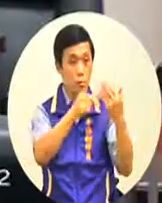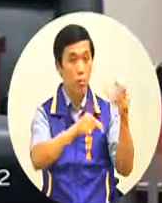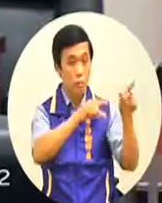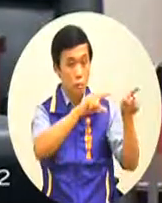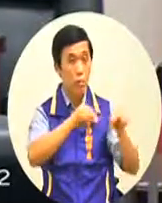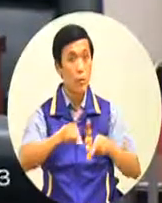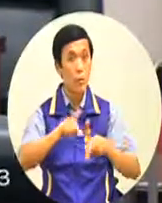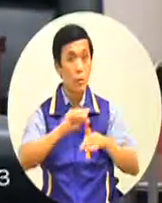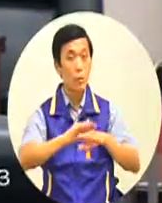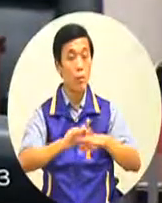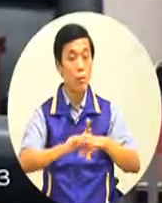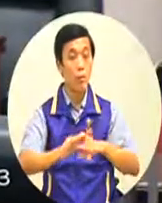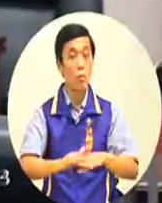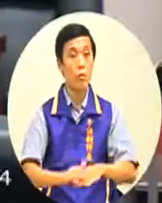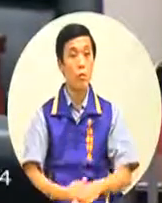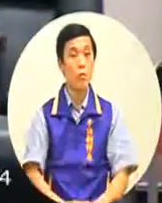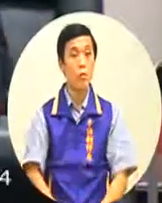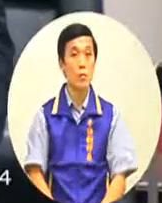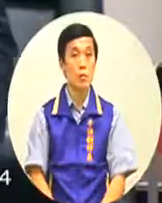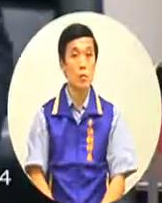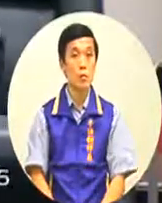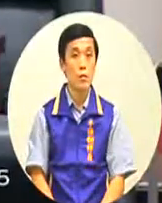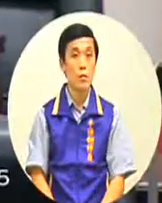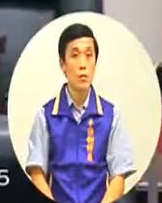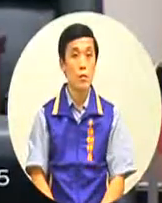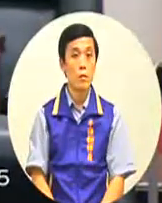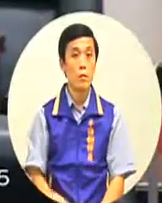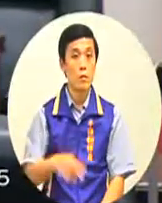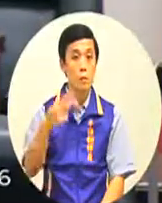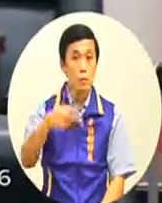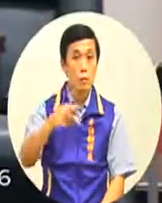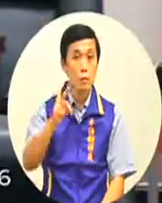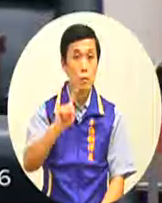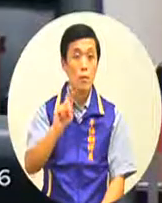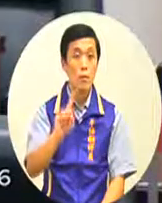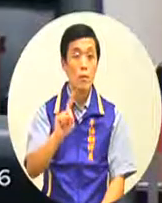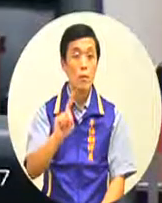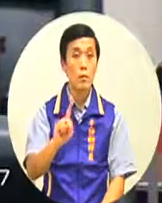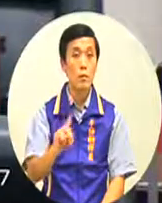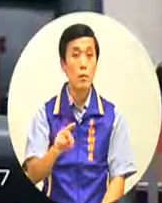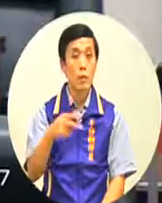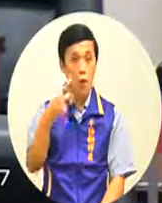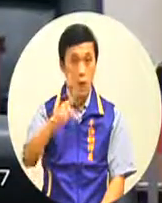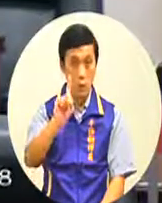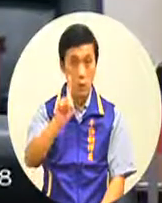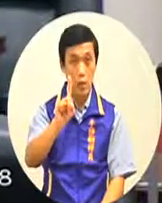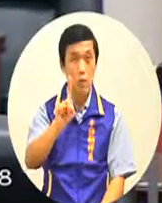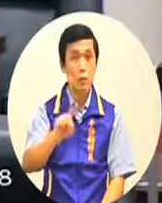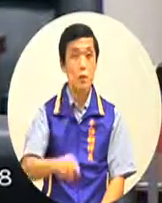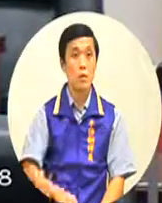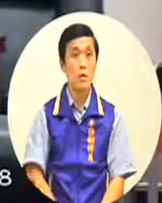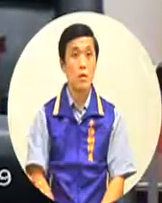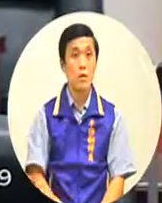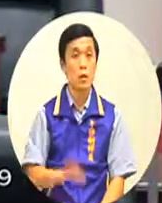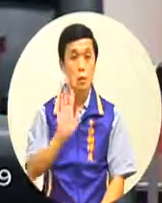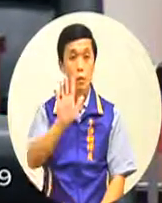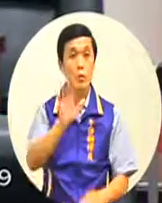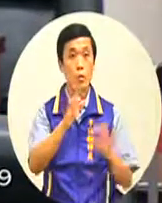来解套嘛，来跟你们报告。然后，哦，还有一件有